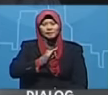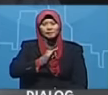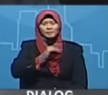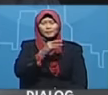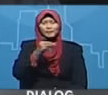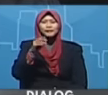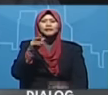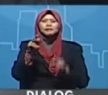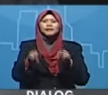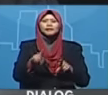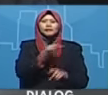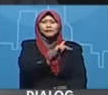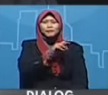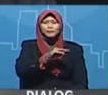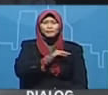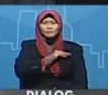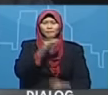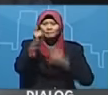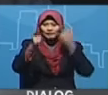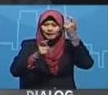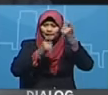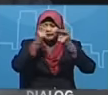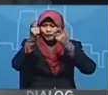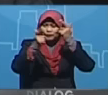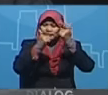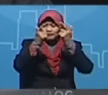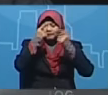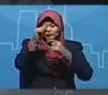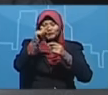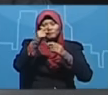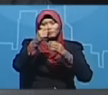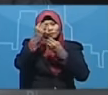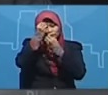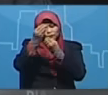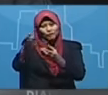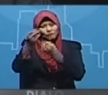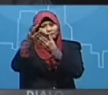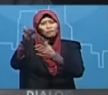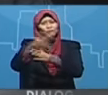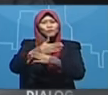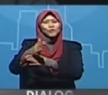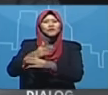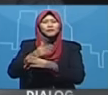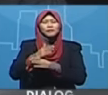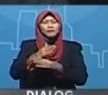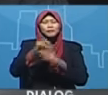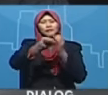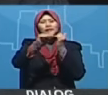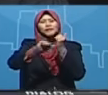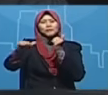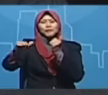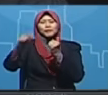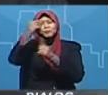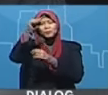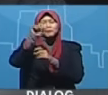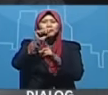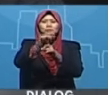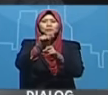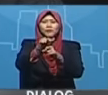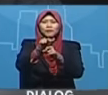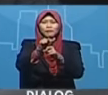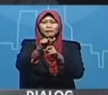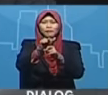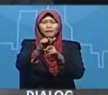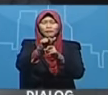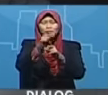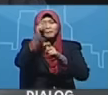Pelancongan untuk berkongsi maklumat dan juga sebahagian daripada kempen kita berkaitan dengan penipuan sama ada pakej